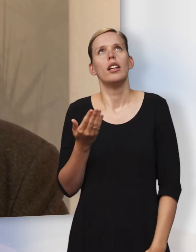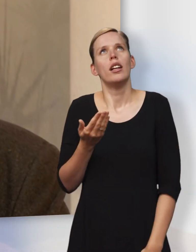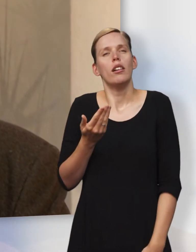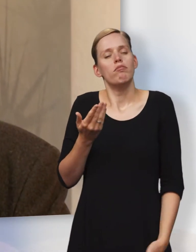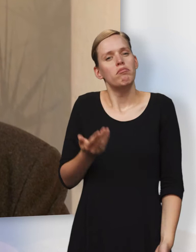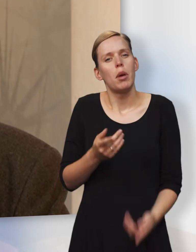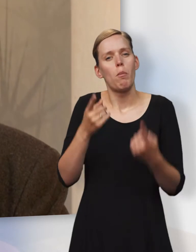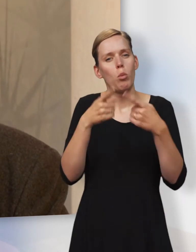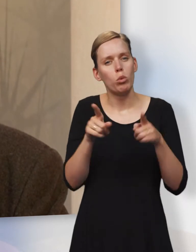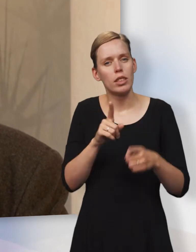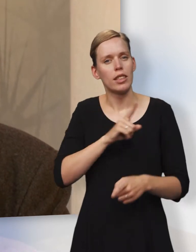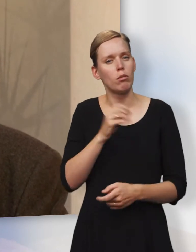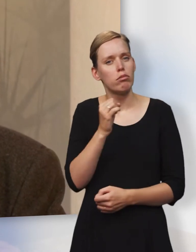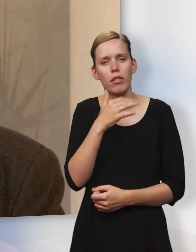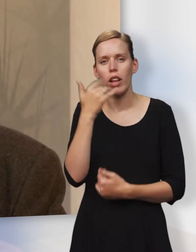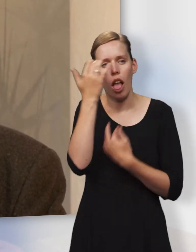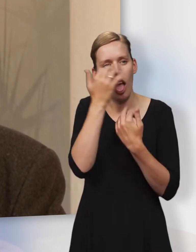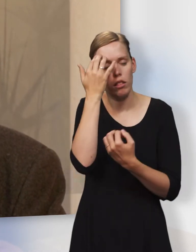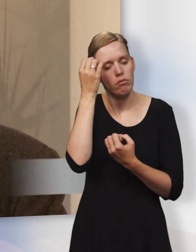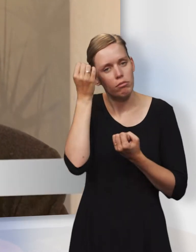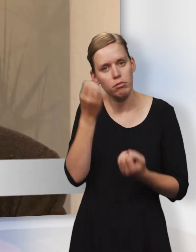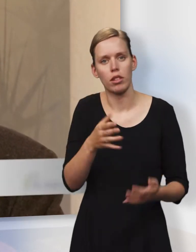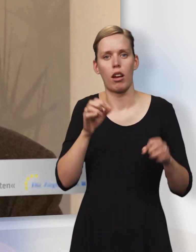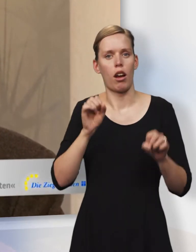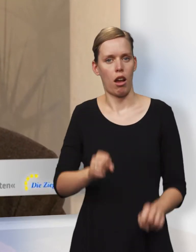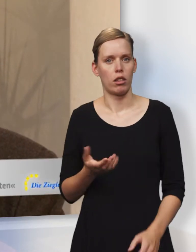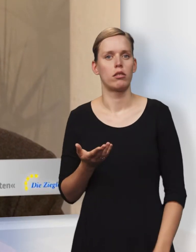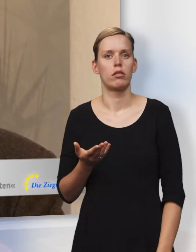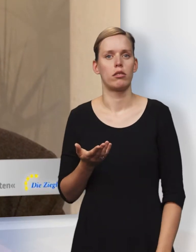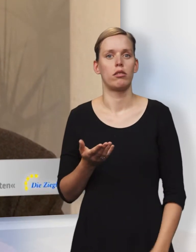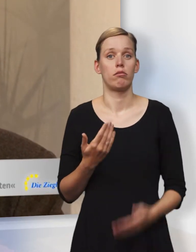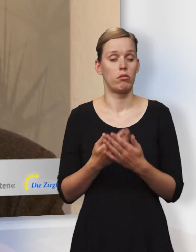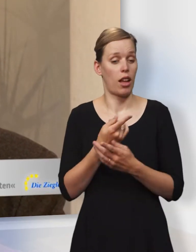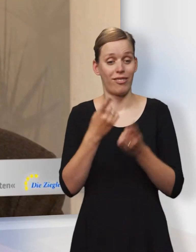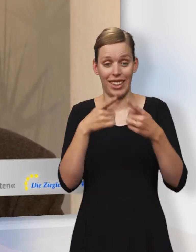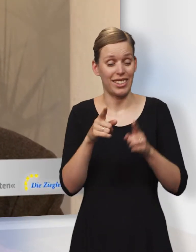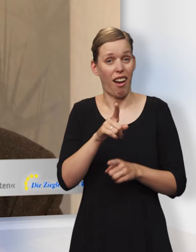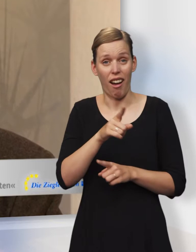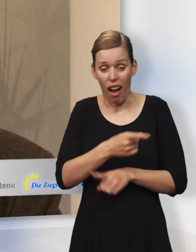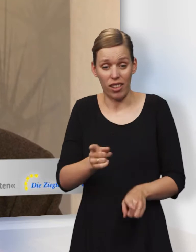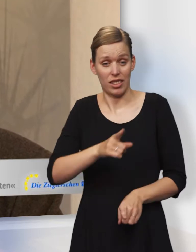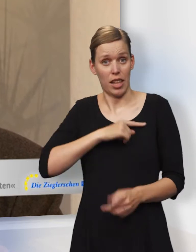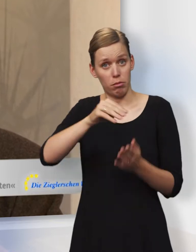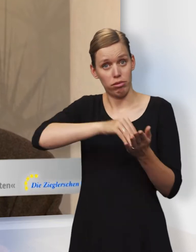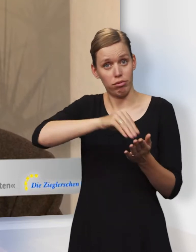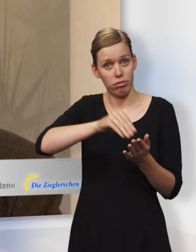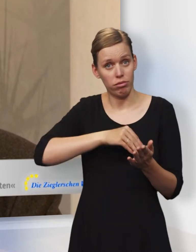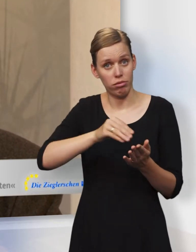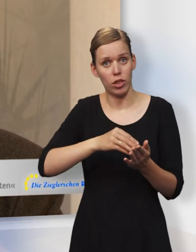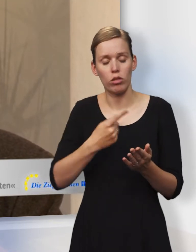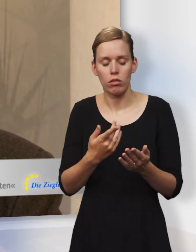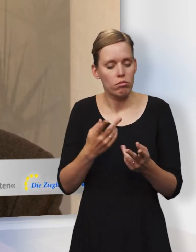vieles loslassen, was mich irgendwo drückt. Also die Lieder schreibe ich ja alle selber und die kommen wirklich aus